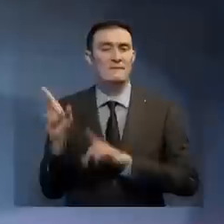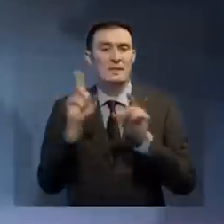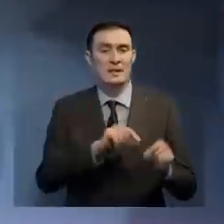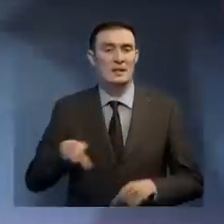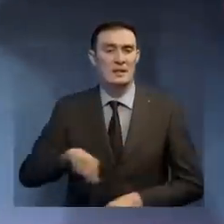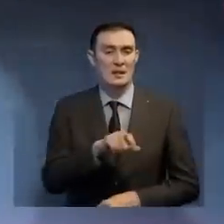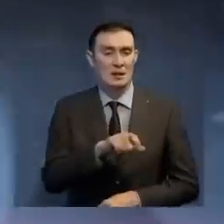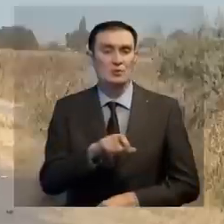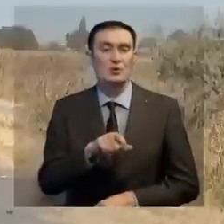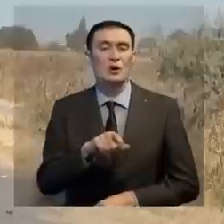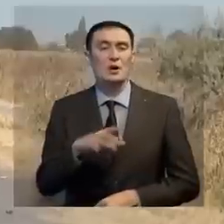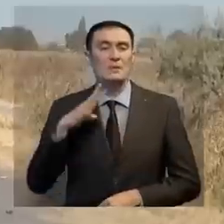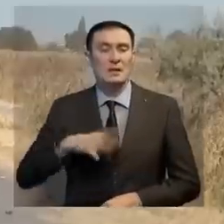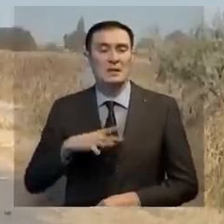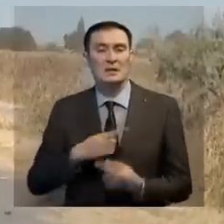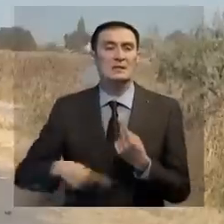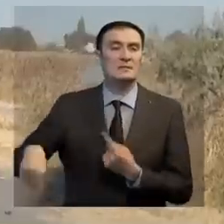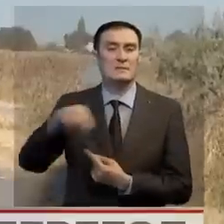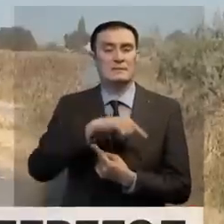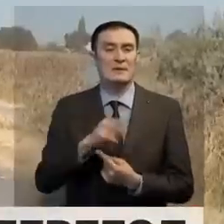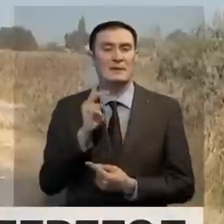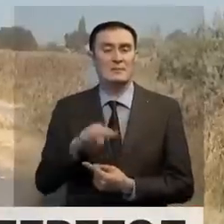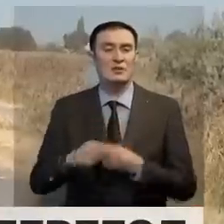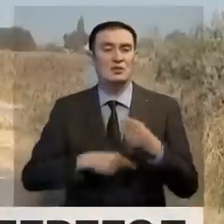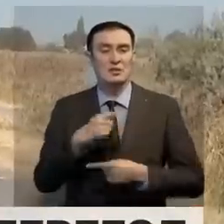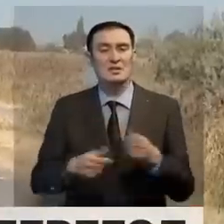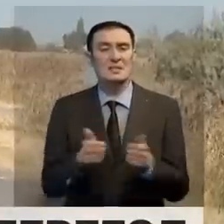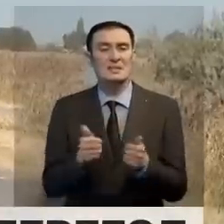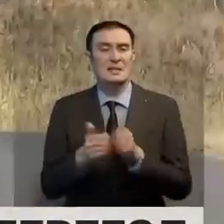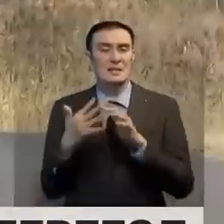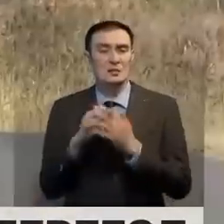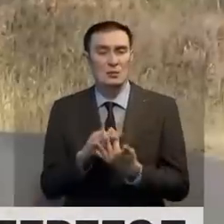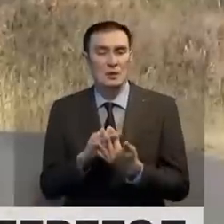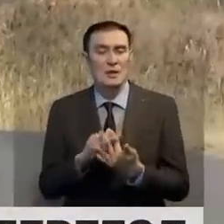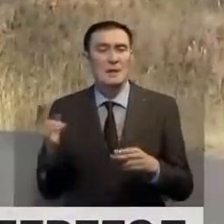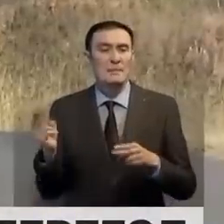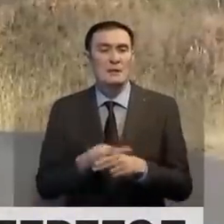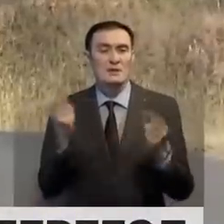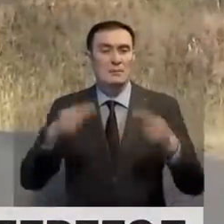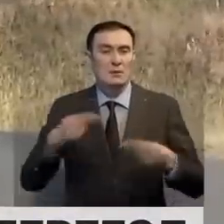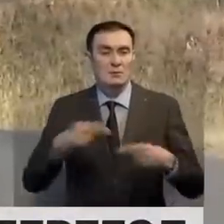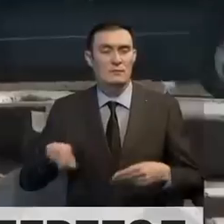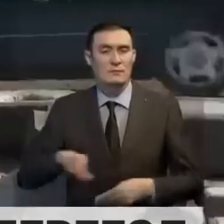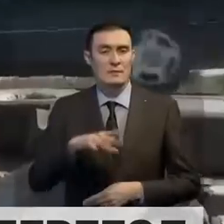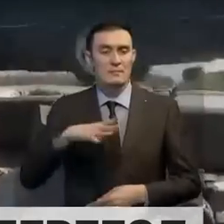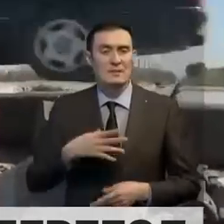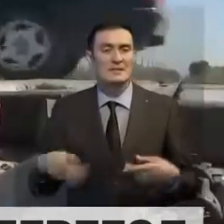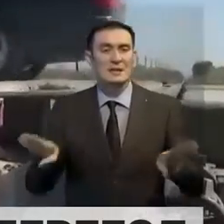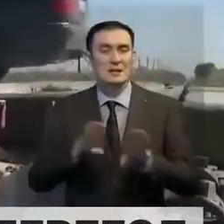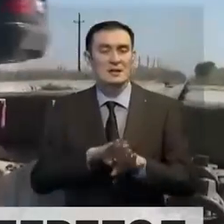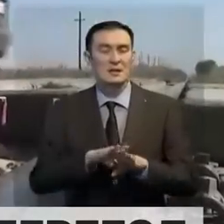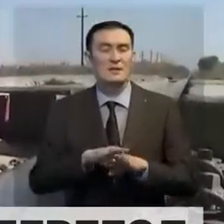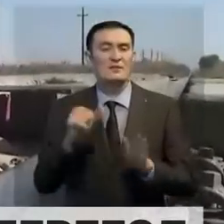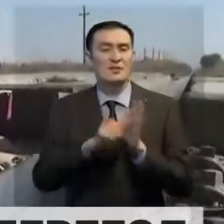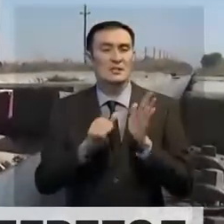трассу Западная Европа-Западный Китай, приходилось наматывать лишние километры через соседнее село. Необорудованный переезд был закрыт с конца